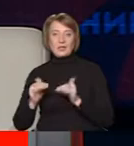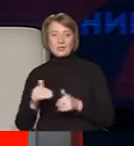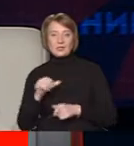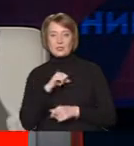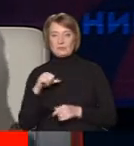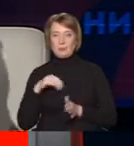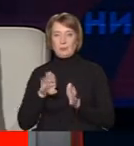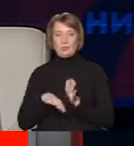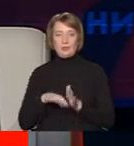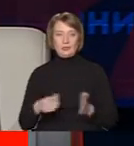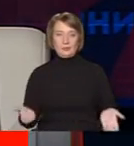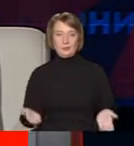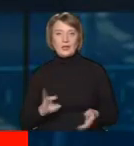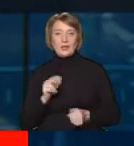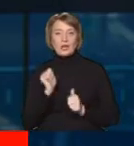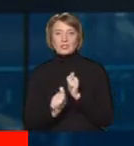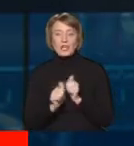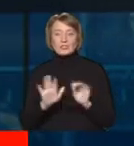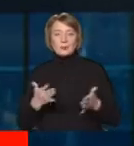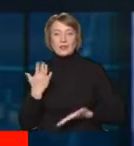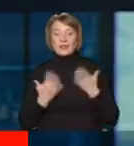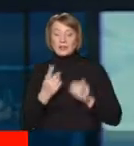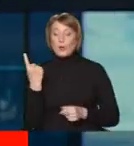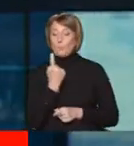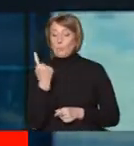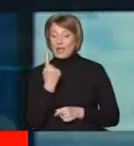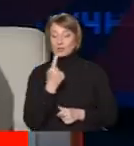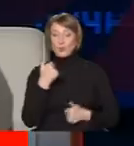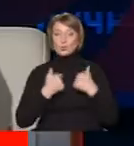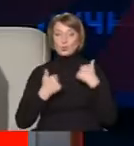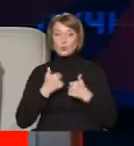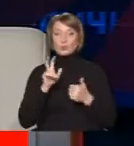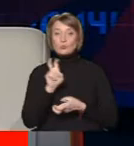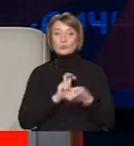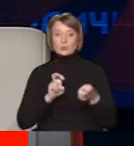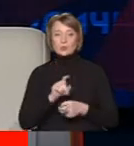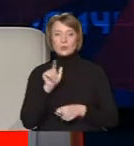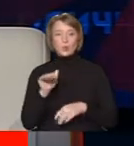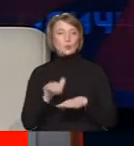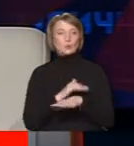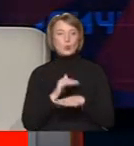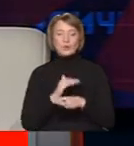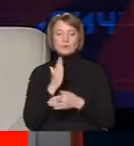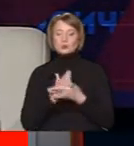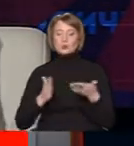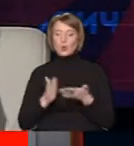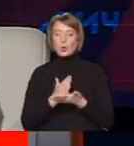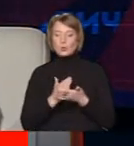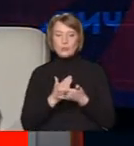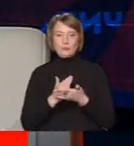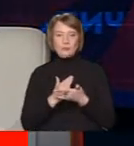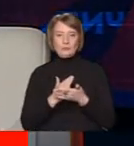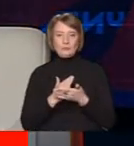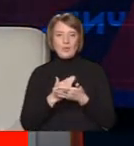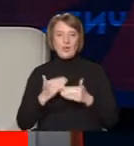лайна, як у нас дуже часто в Україні відбувається. Але якщо в першому турі вже шукати менше зло, тоді у добра немає жодних шансів. Так от, оце, власне